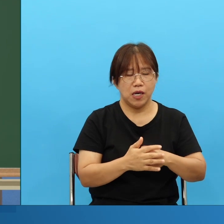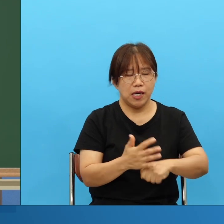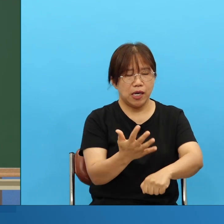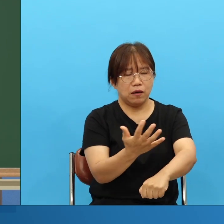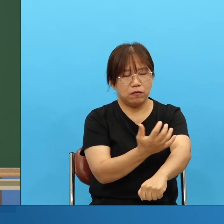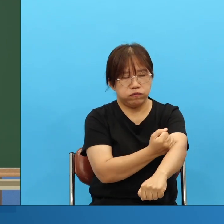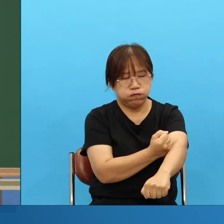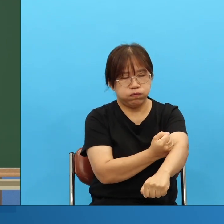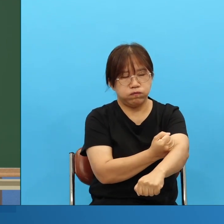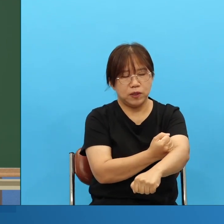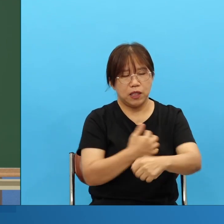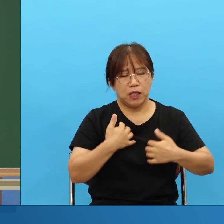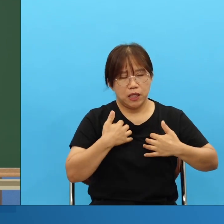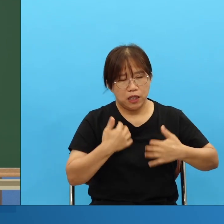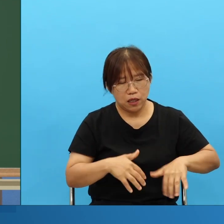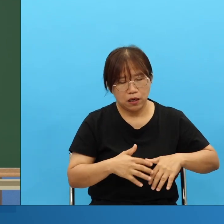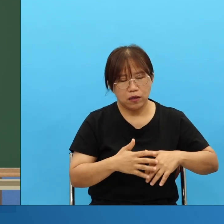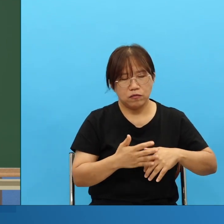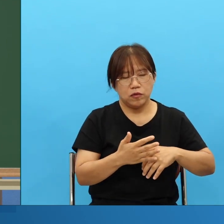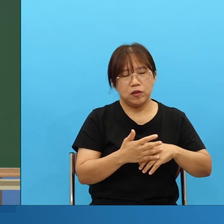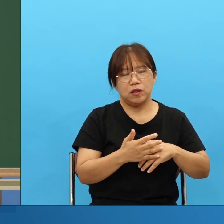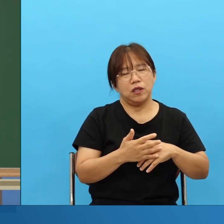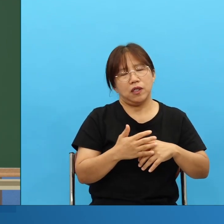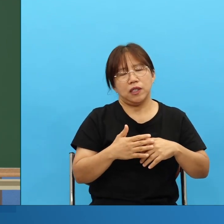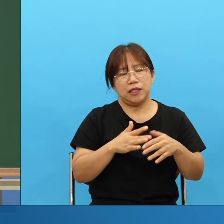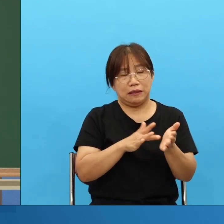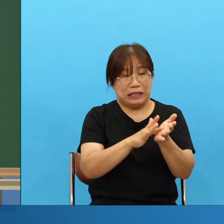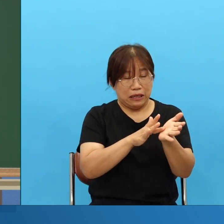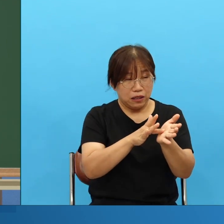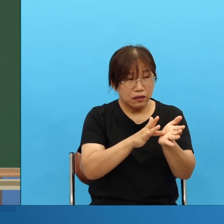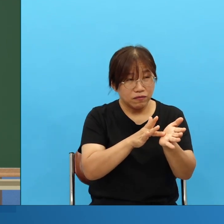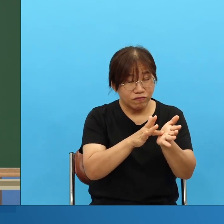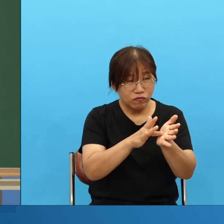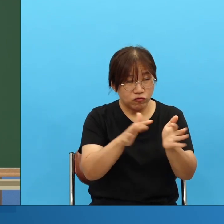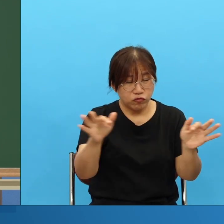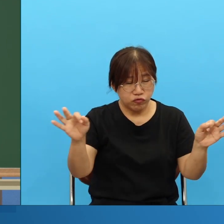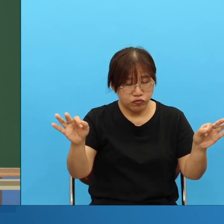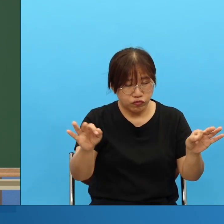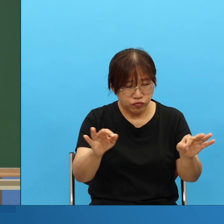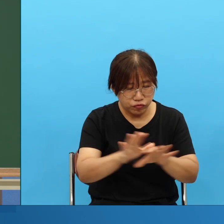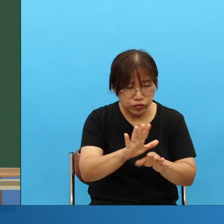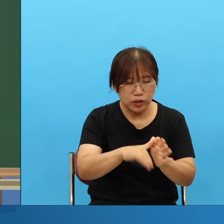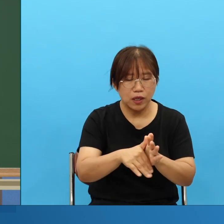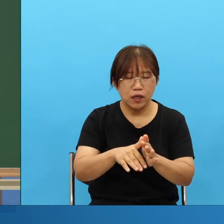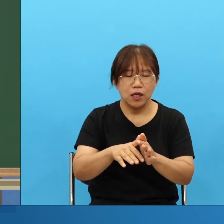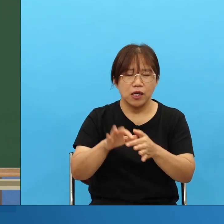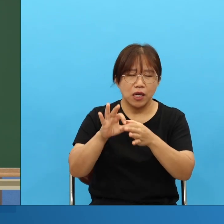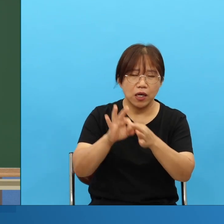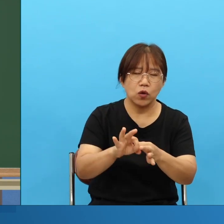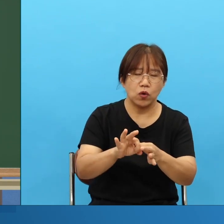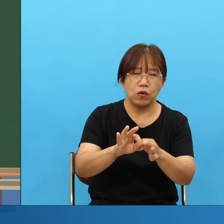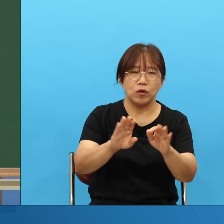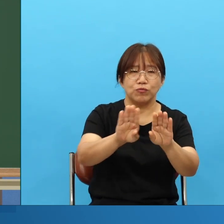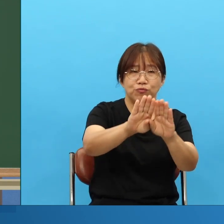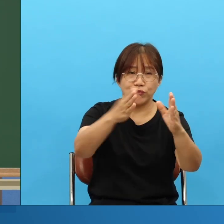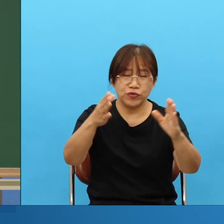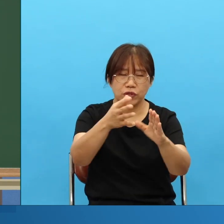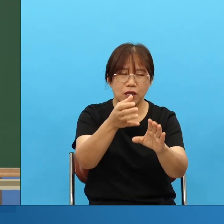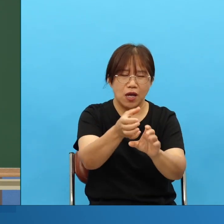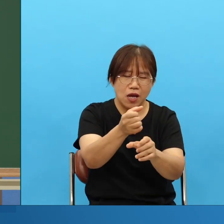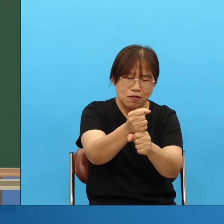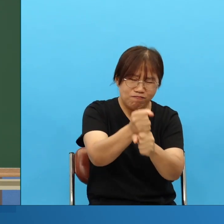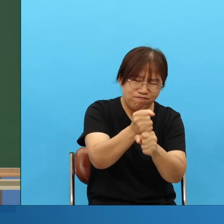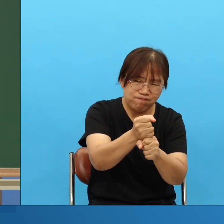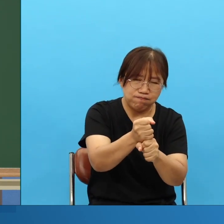6시간 동안 문 잡고 서 있기도 해요. 옆에서 보면 웃기죠. 마약하고 저기 문고리 잡고 문 뚫어지 막 하고 있거든요.